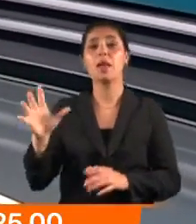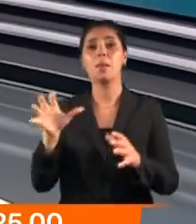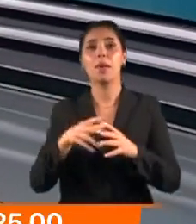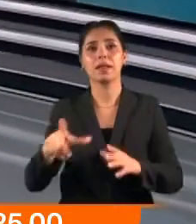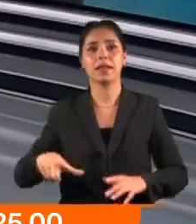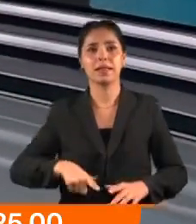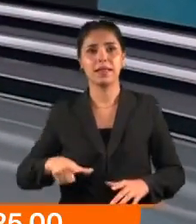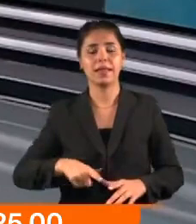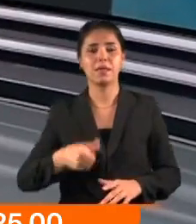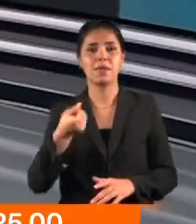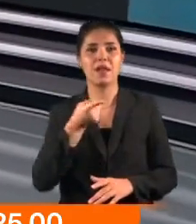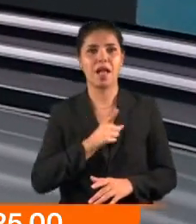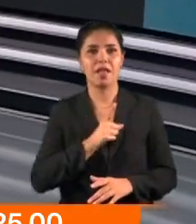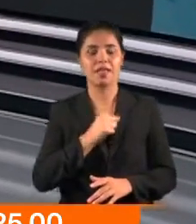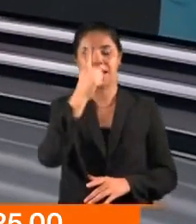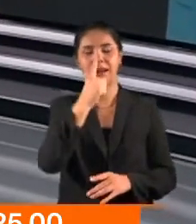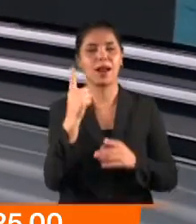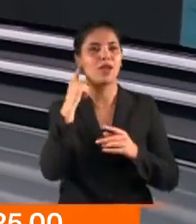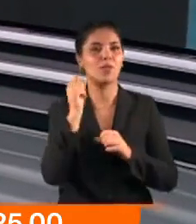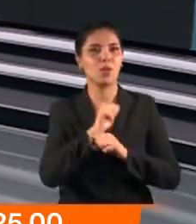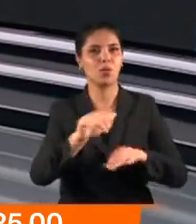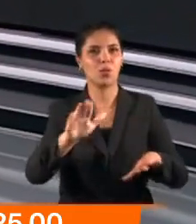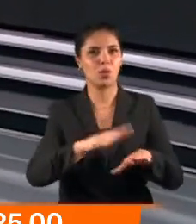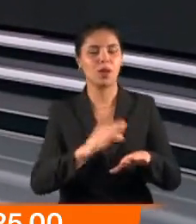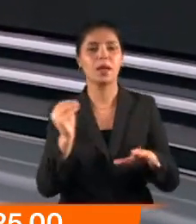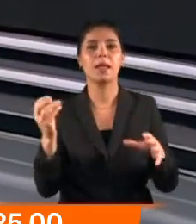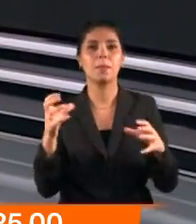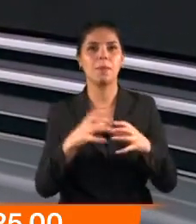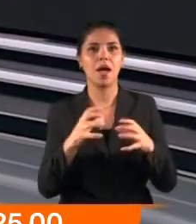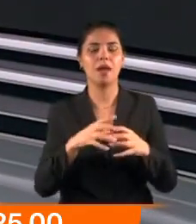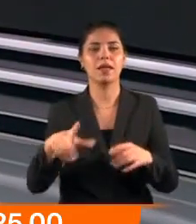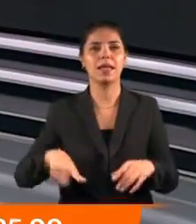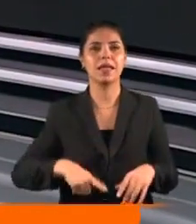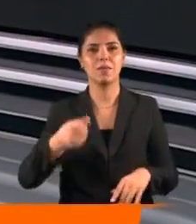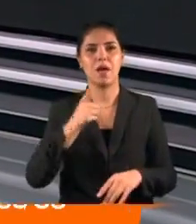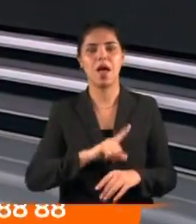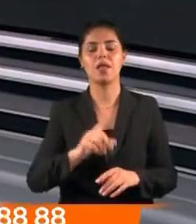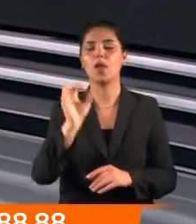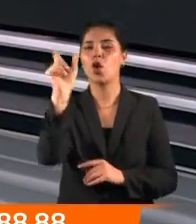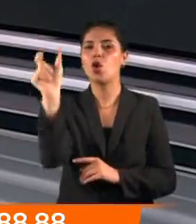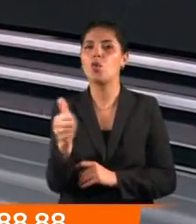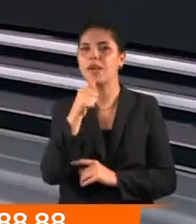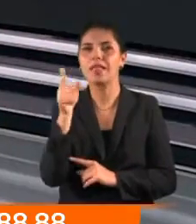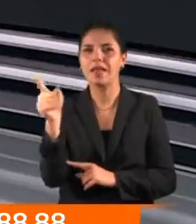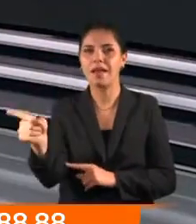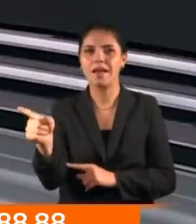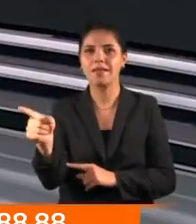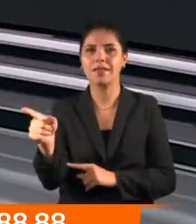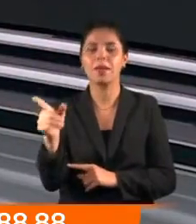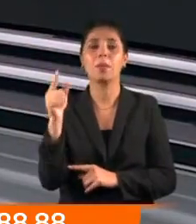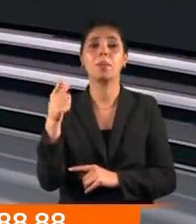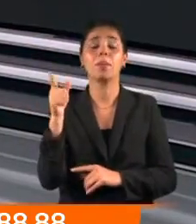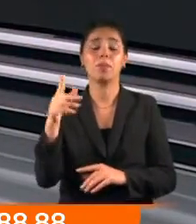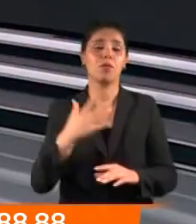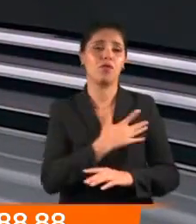İzmir Büyükşehir Belediye Başkanı adayını bugün resmen duyurdu. İyi Parti'nin İzmir adayı Ümit Özdağ'lı. CHP'den ise Akşener'in restine gidene kal